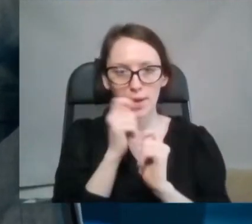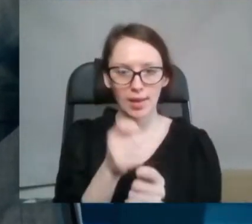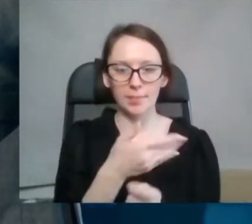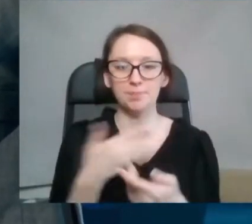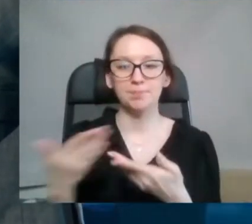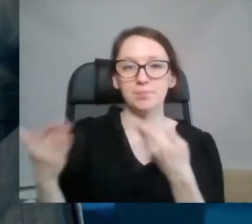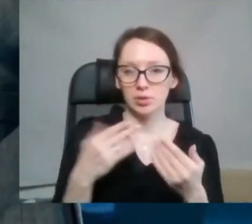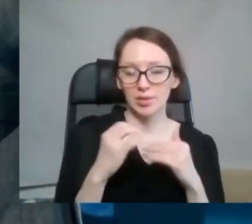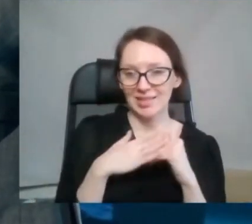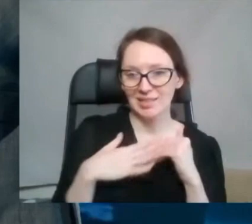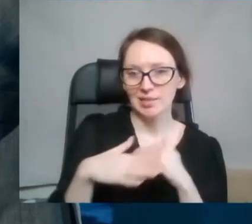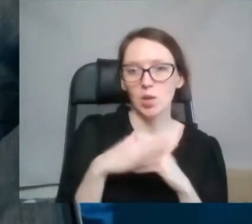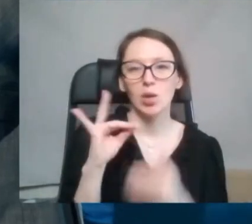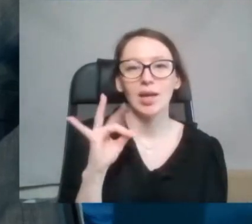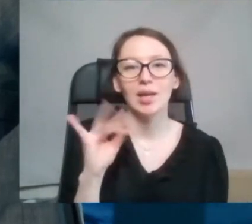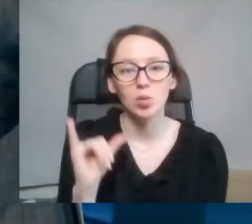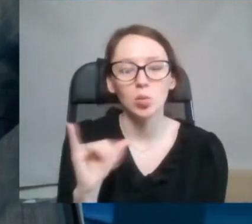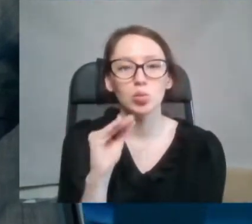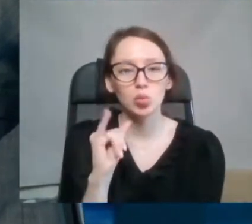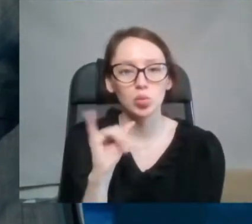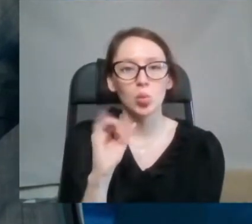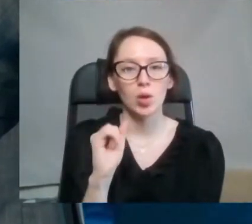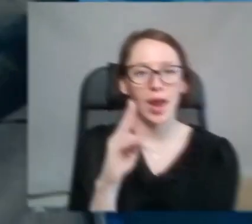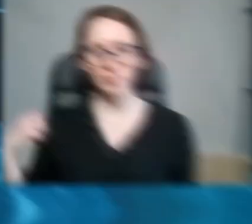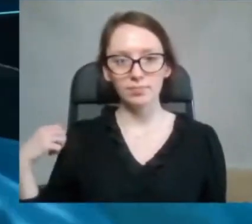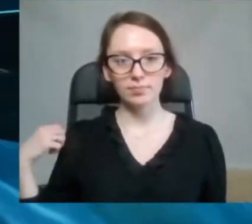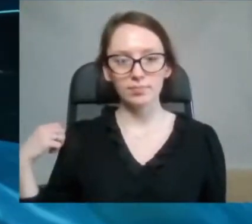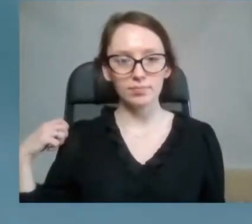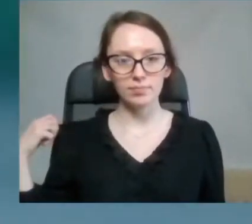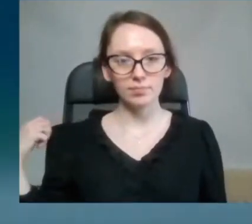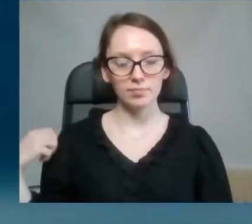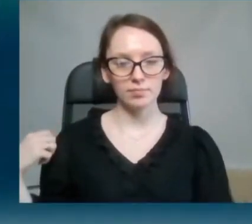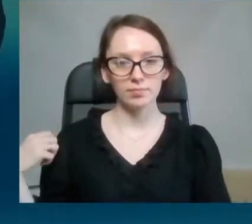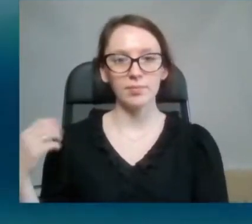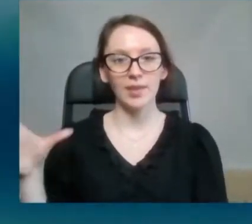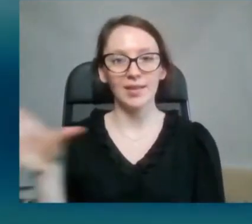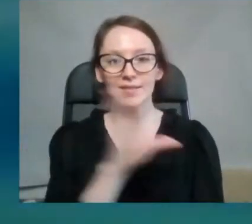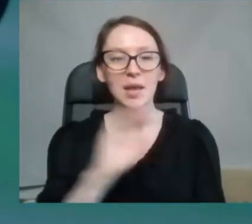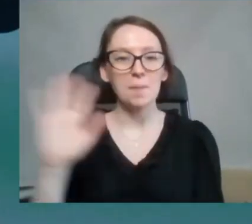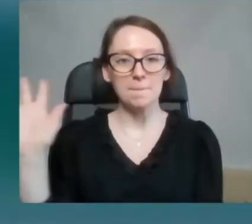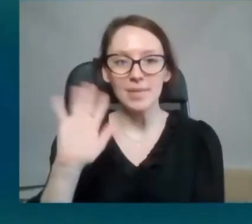сцену Ирину Журавлеву, GM2, Новокузнецк. Всем привет!